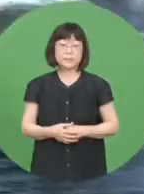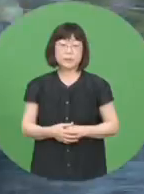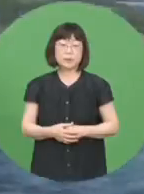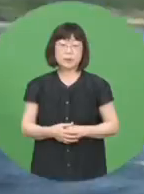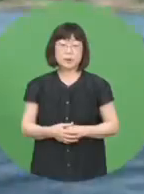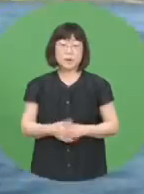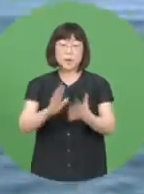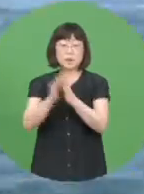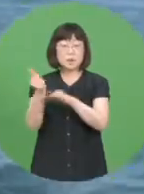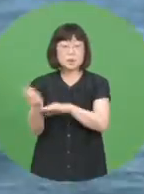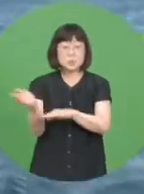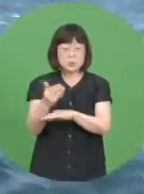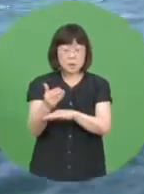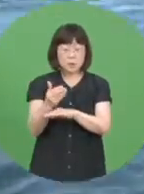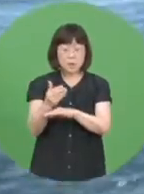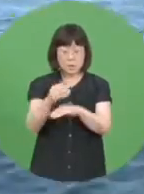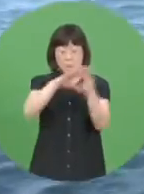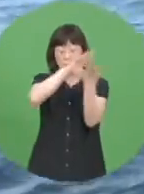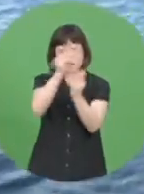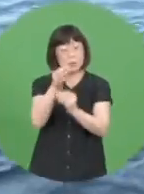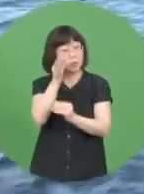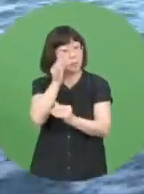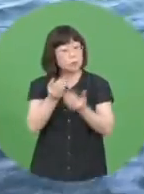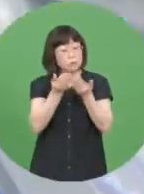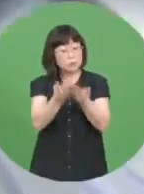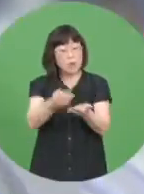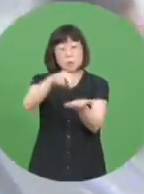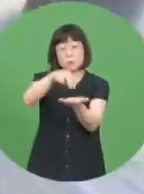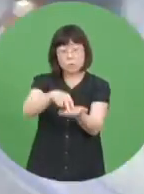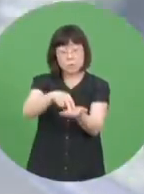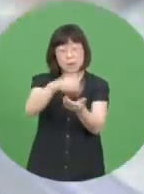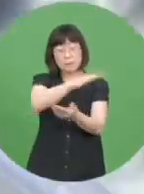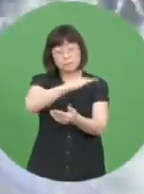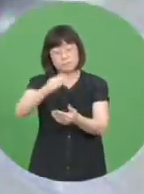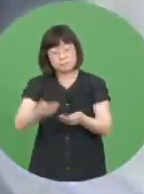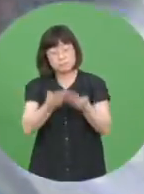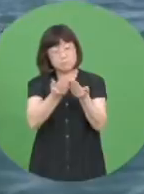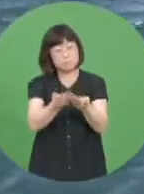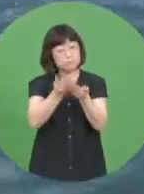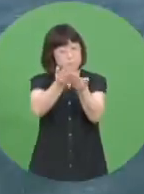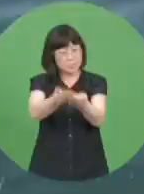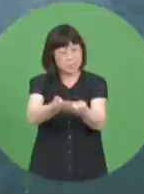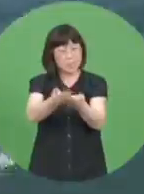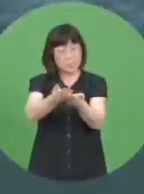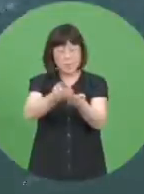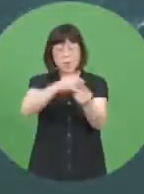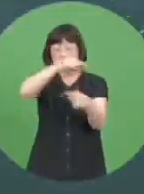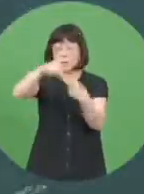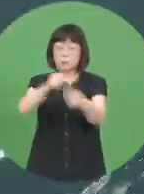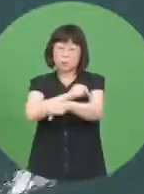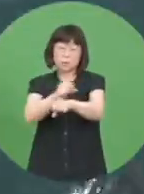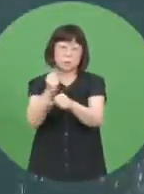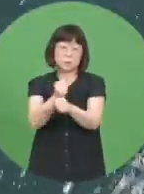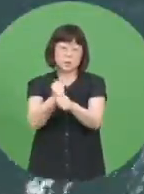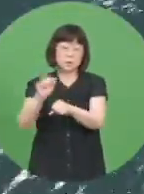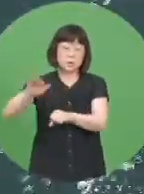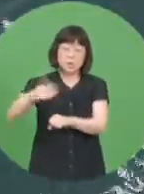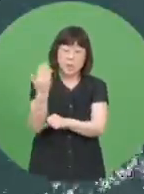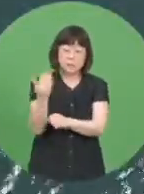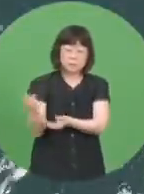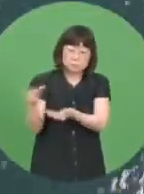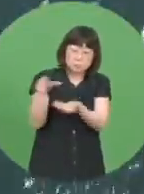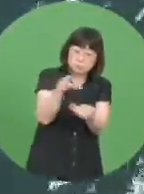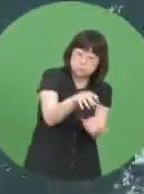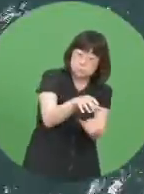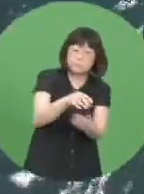このあと飯泉知事らは官庁船に乗って鳴門海峡へ。鳴門特産のタイを放流しました。